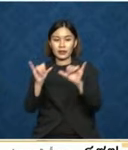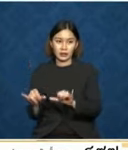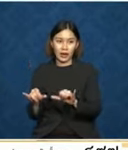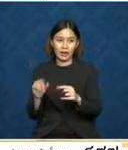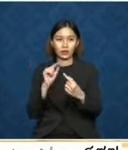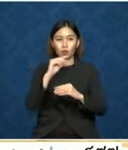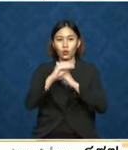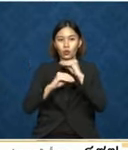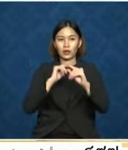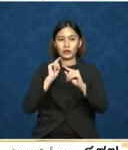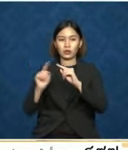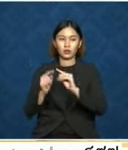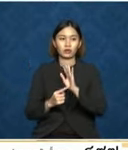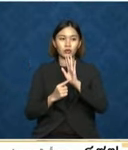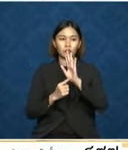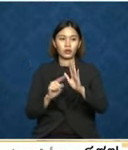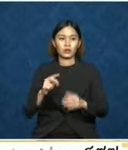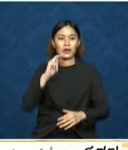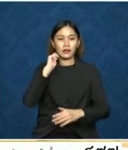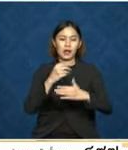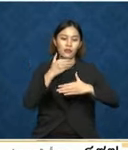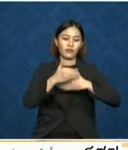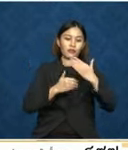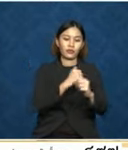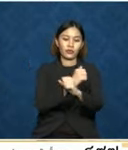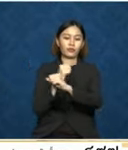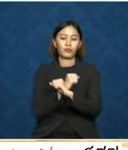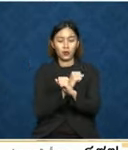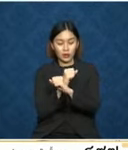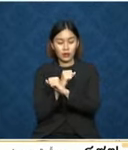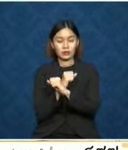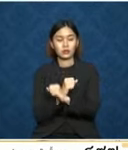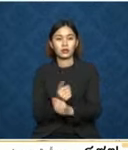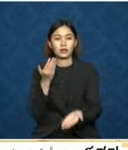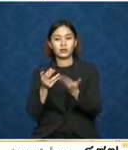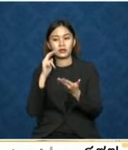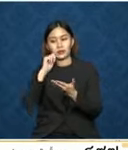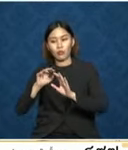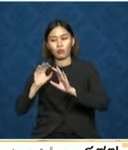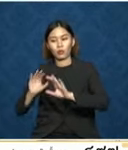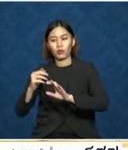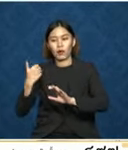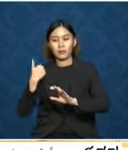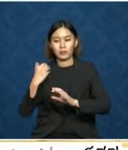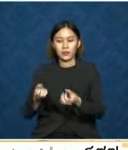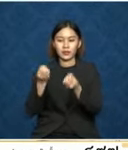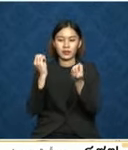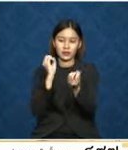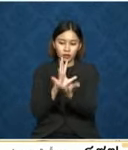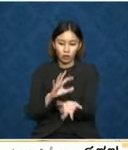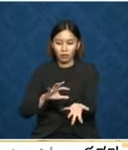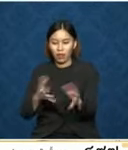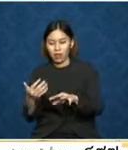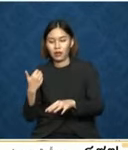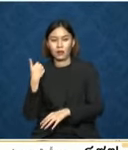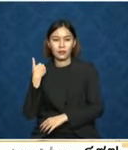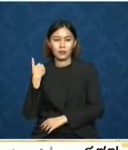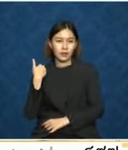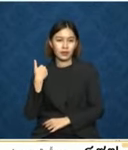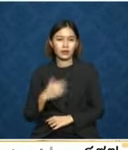เขื่อนหรือว่าเ่อที่เก็บกักน้ำมันมีการเสียหายทรุดโทรมไม่สไม่มีเ่อกำลังพอที่จะ